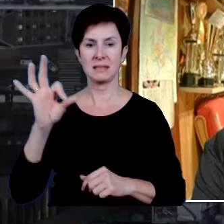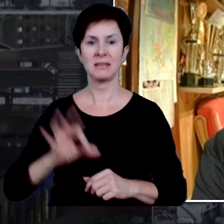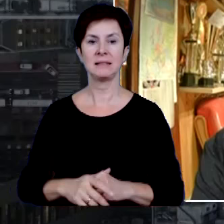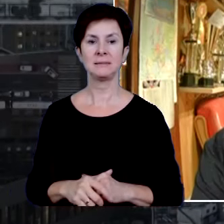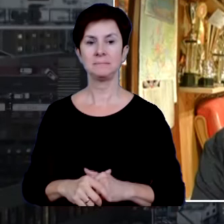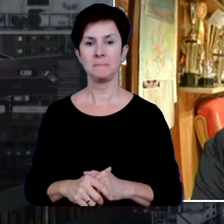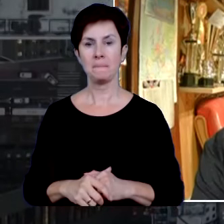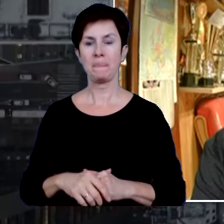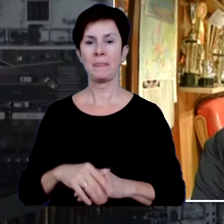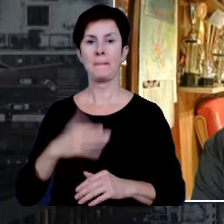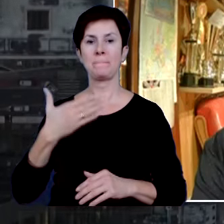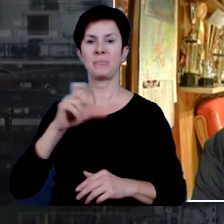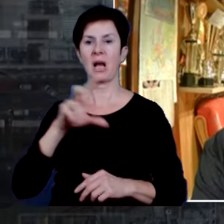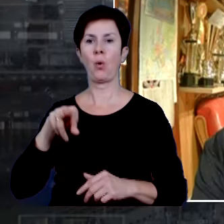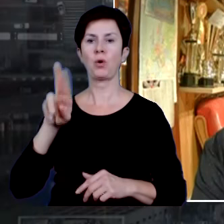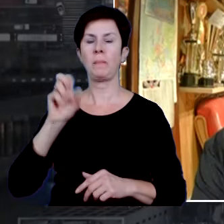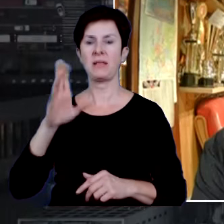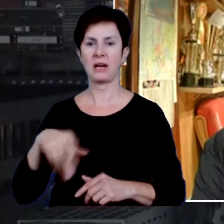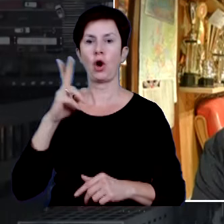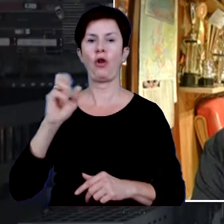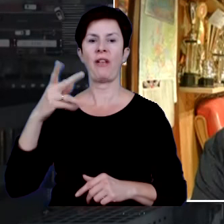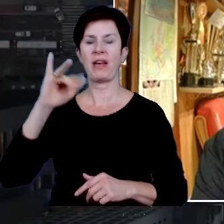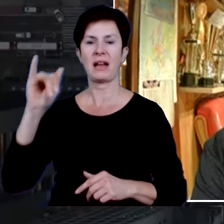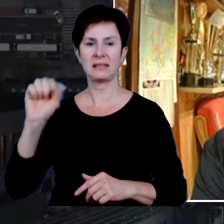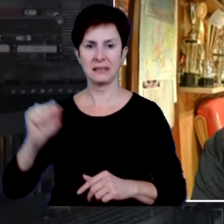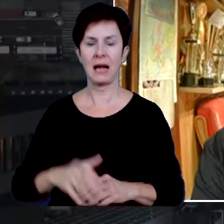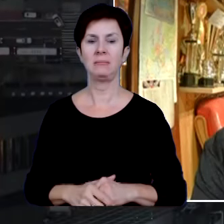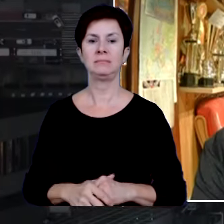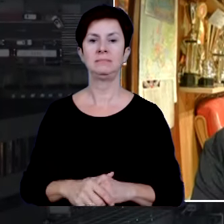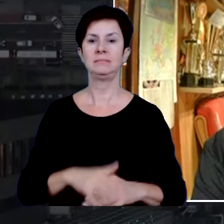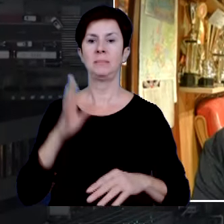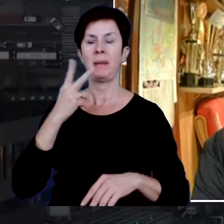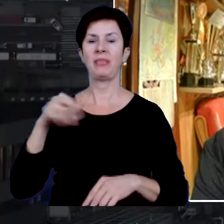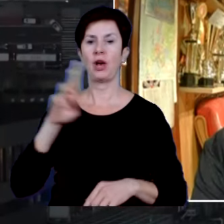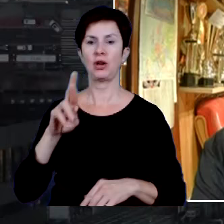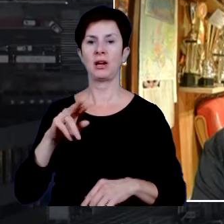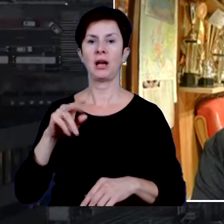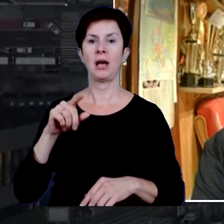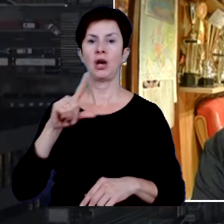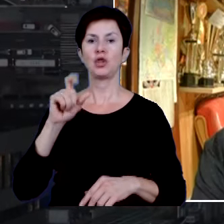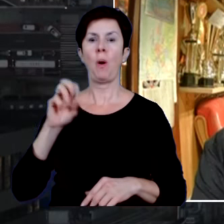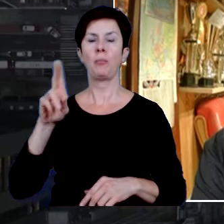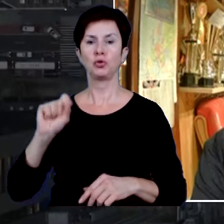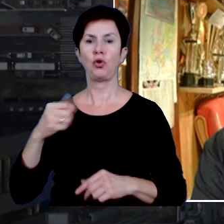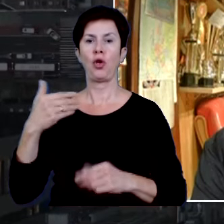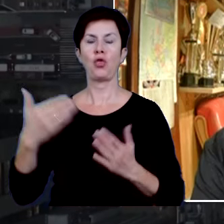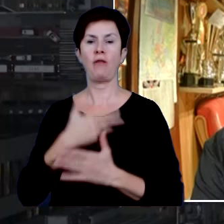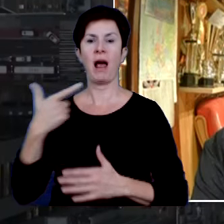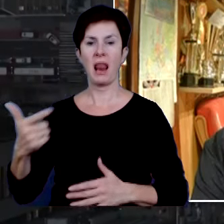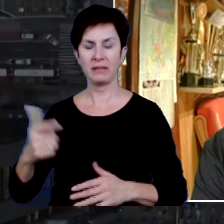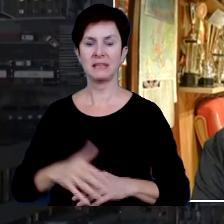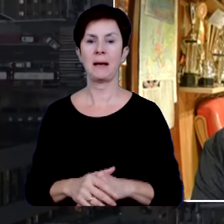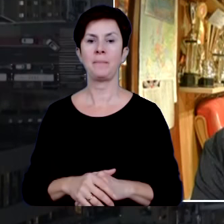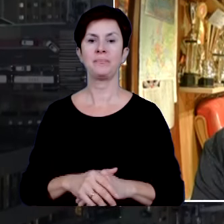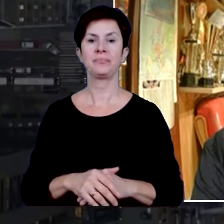ministra Michał Urbaniak, Konfederacja. Witam pana posła. Pani doktor Karolina Zioło-Pużuk z Nowej Lewicy. Witam panią. Dzień